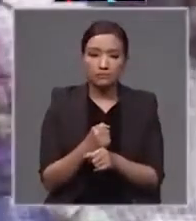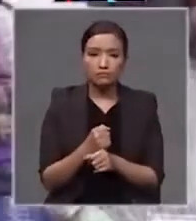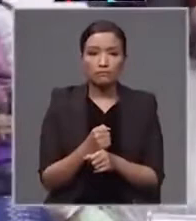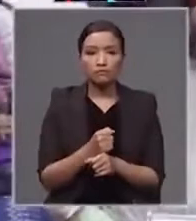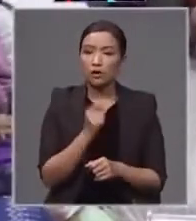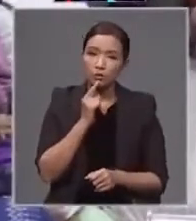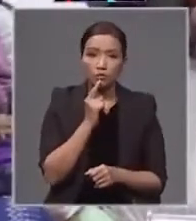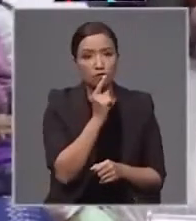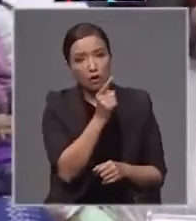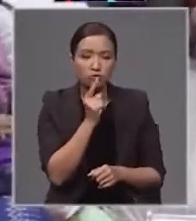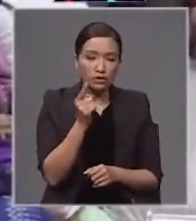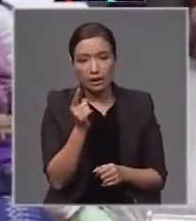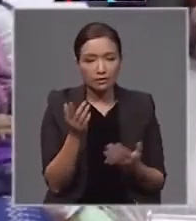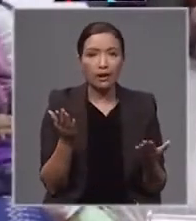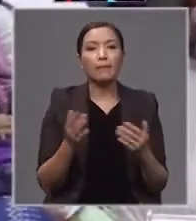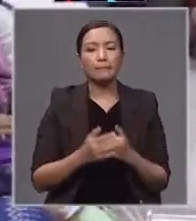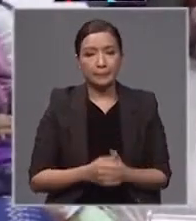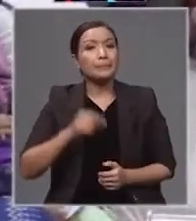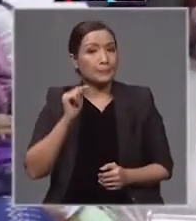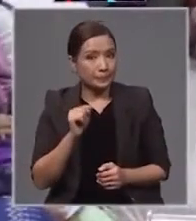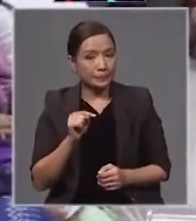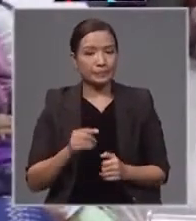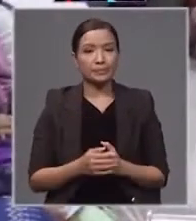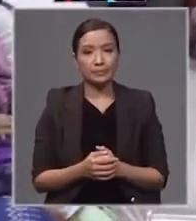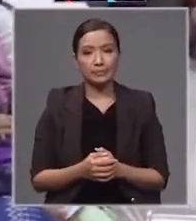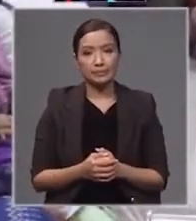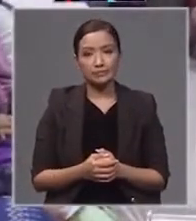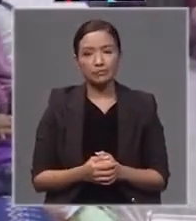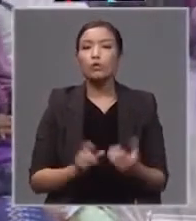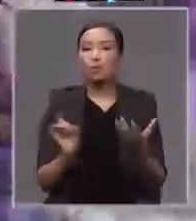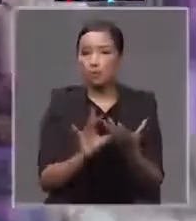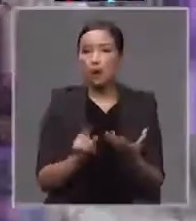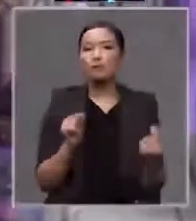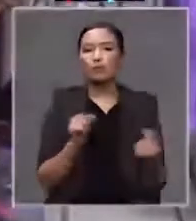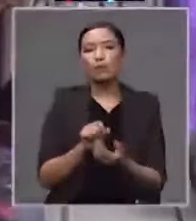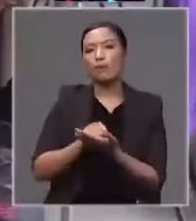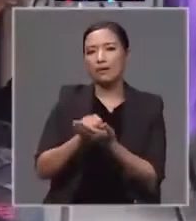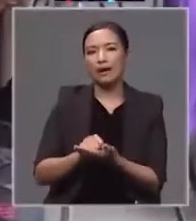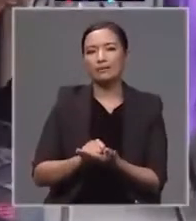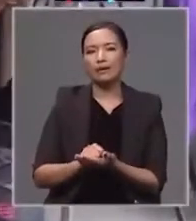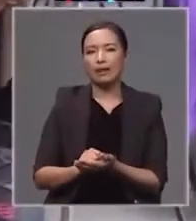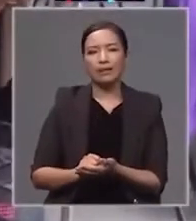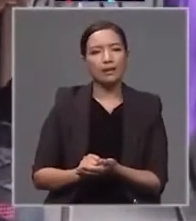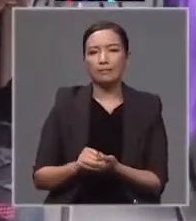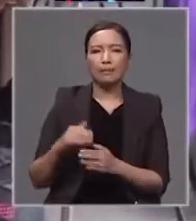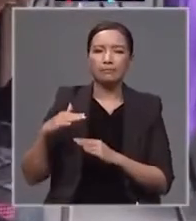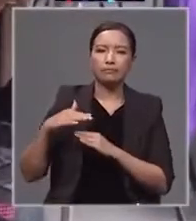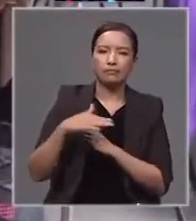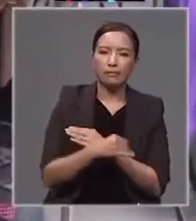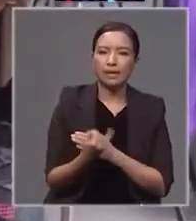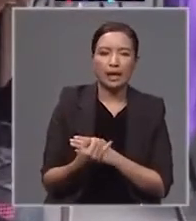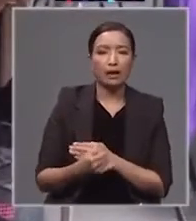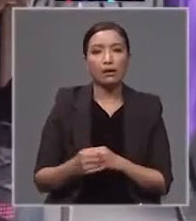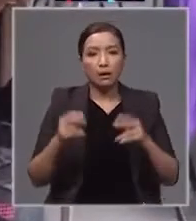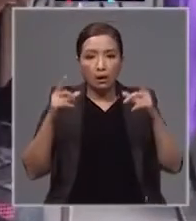กฟ้องอาจจะถูกนั่นถูกนี ่ ตรงนี้เนี่ยคุณภาพบริการจะแย่แล้วคือหมอพยาบาลไม่มีใจที่